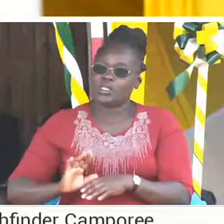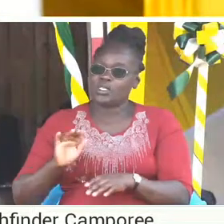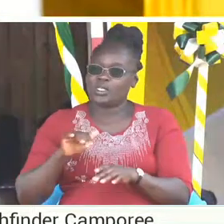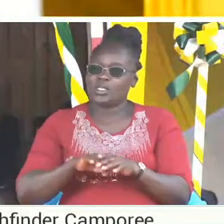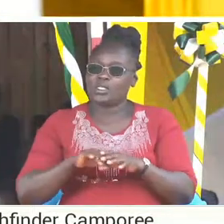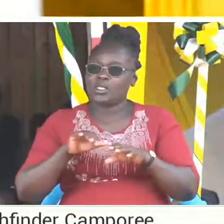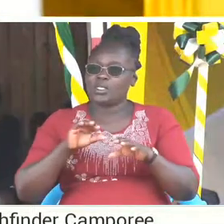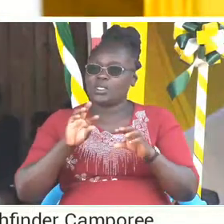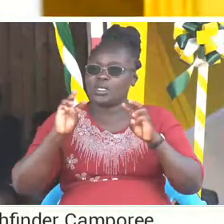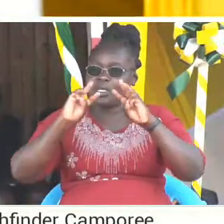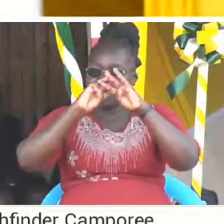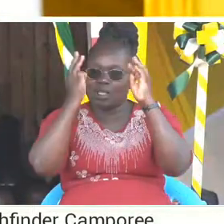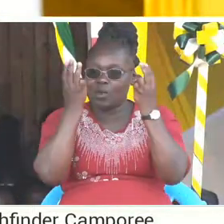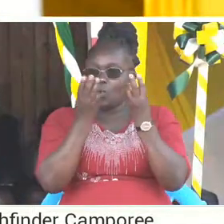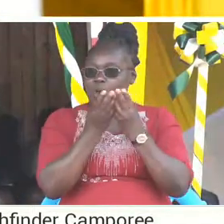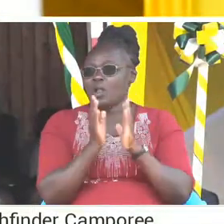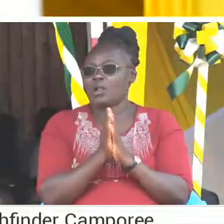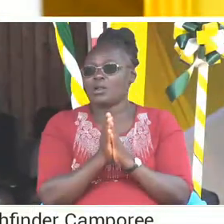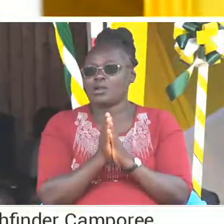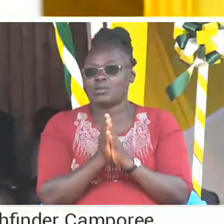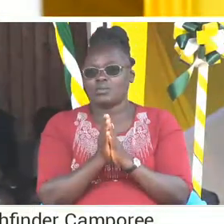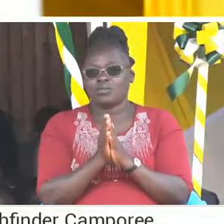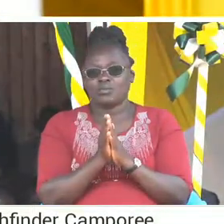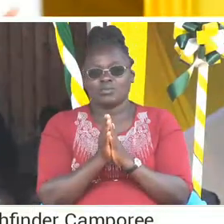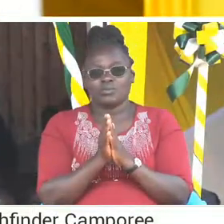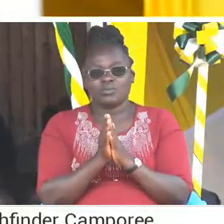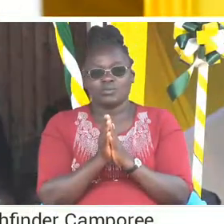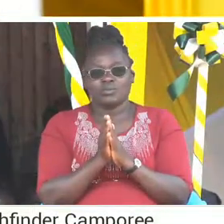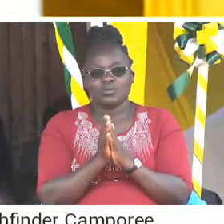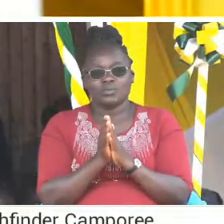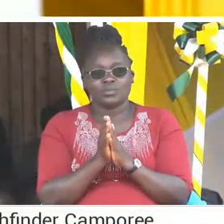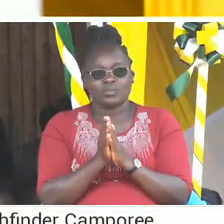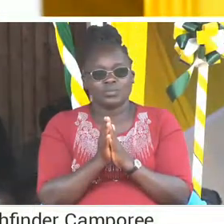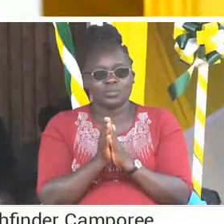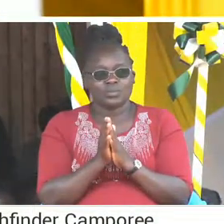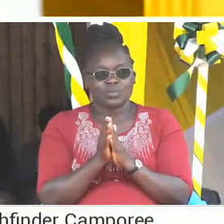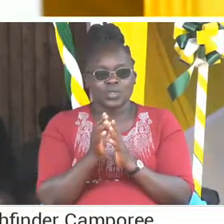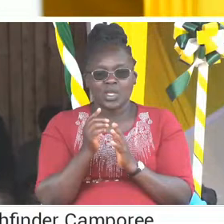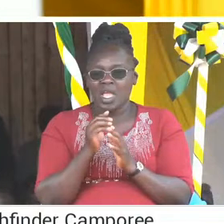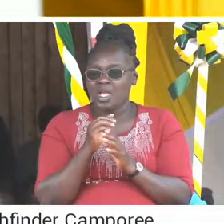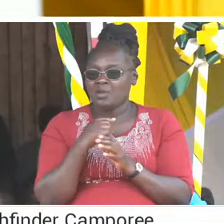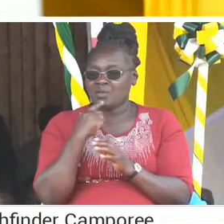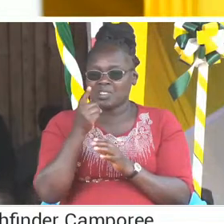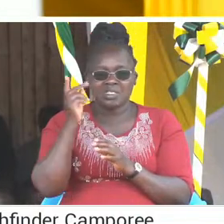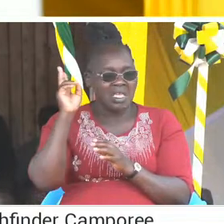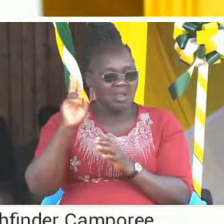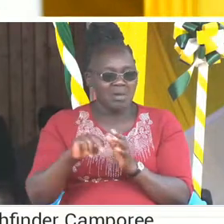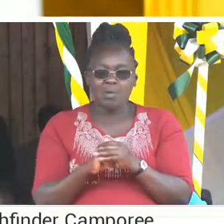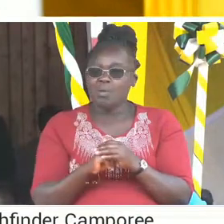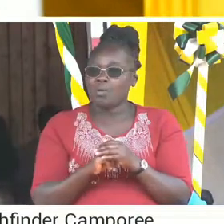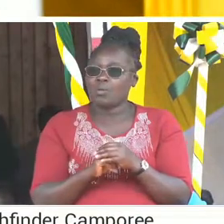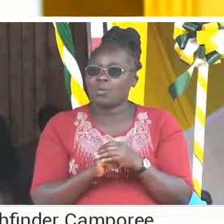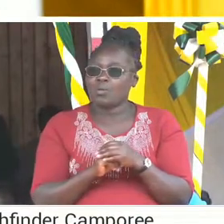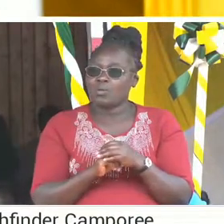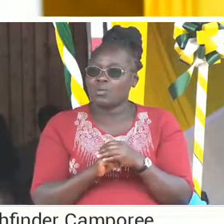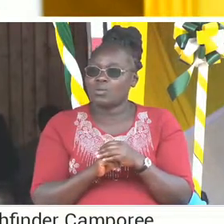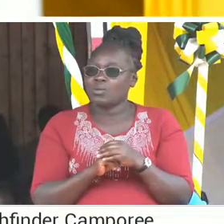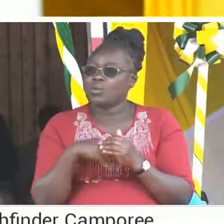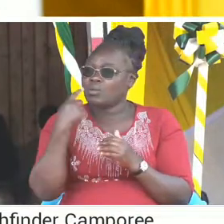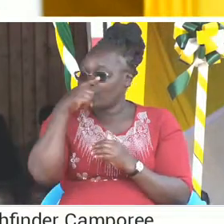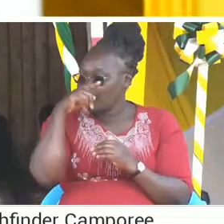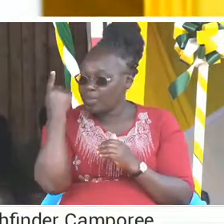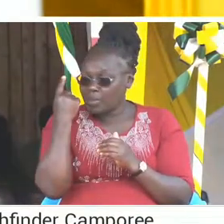hapa wanakubaliana na mimi kwamba tunakataa. Tunakataa. Because we need to raise